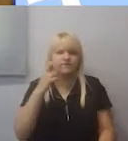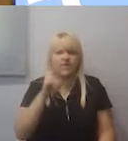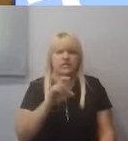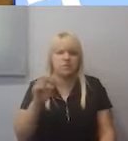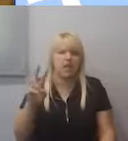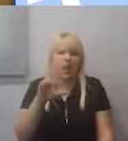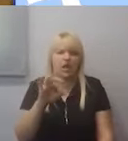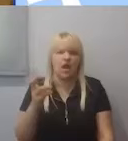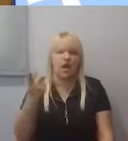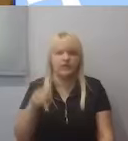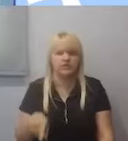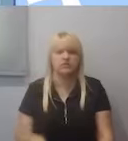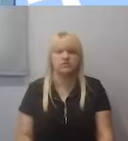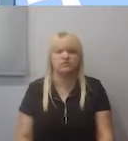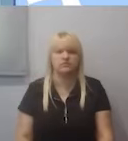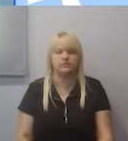vecmilgrāvja